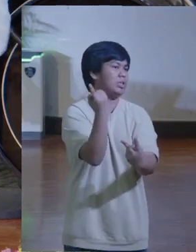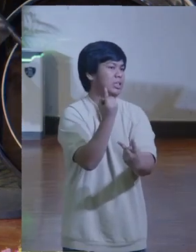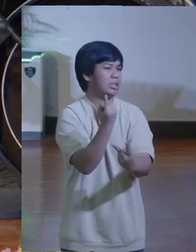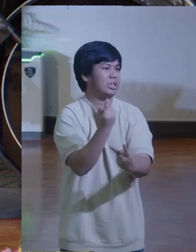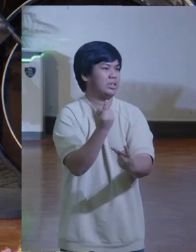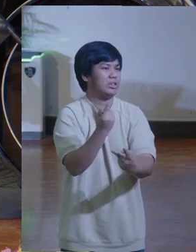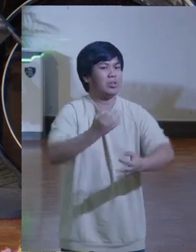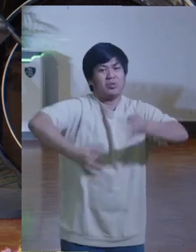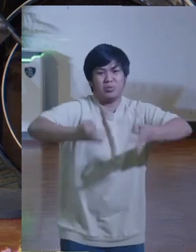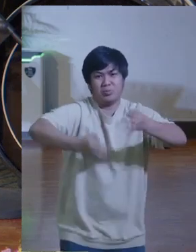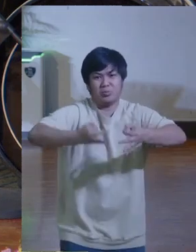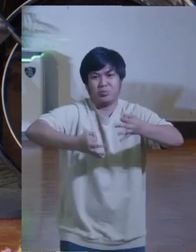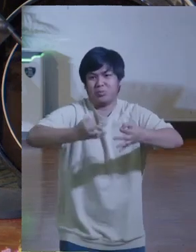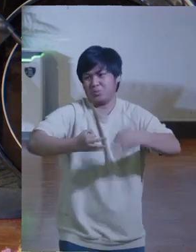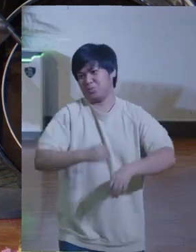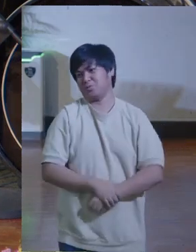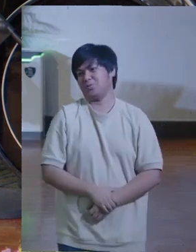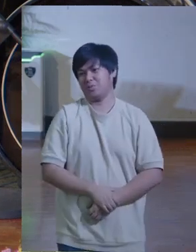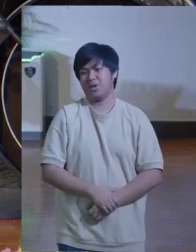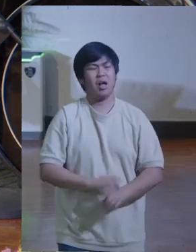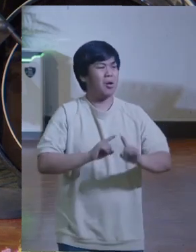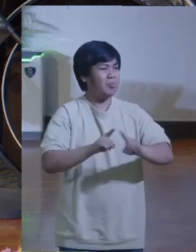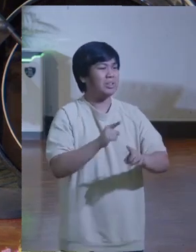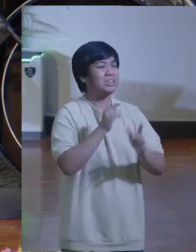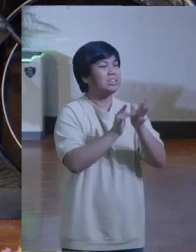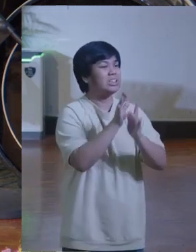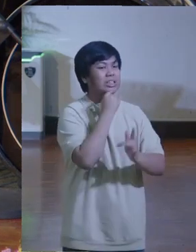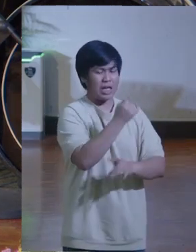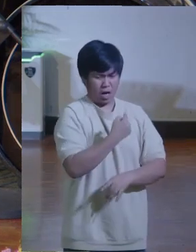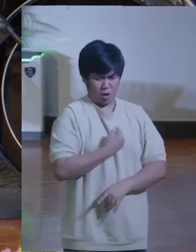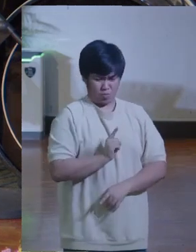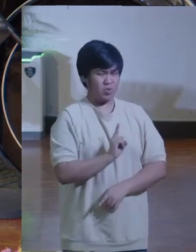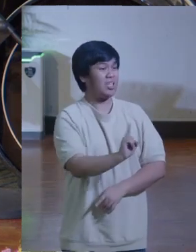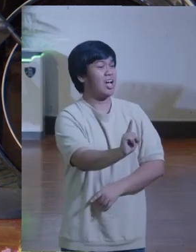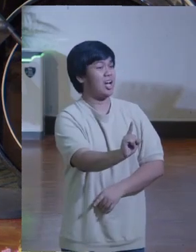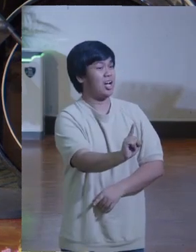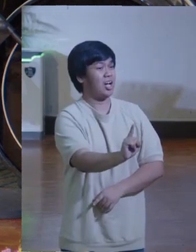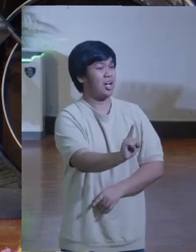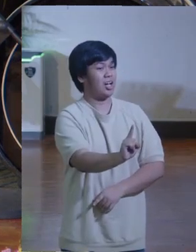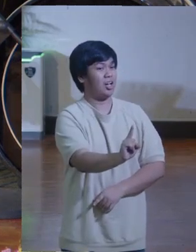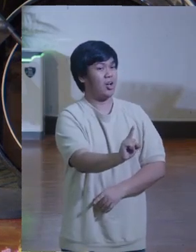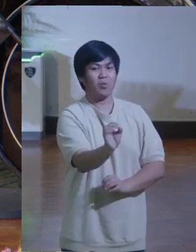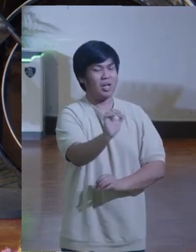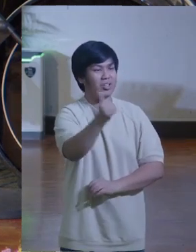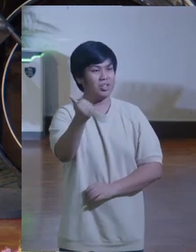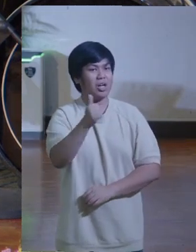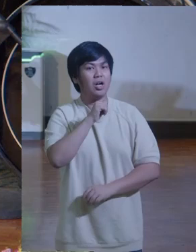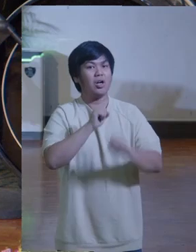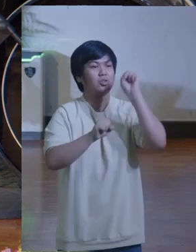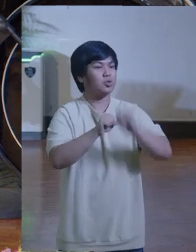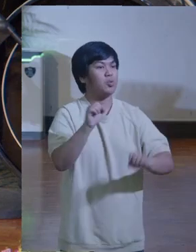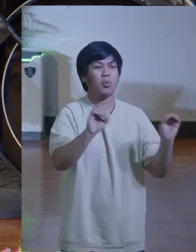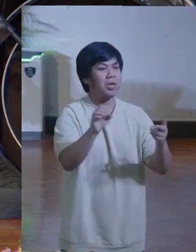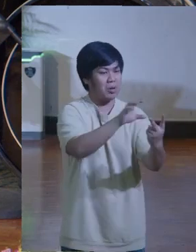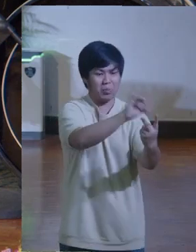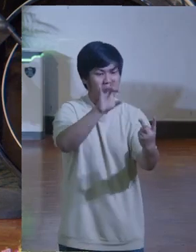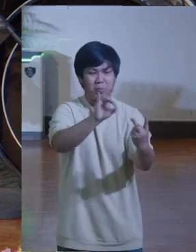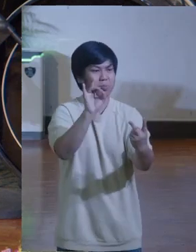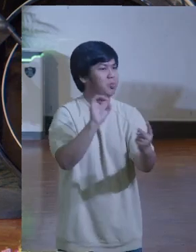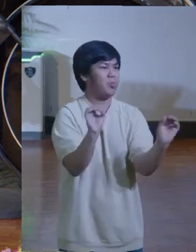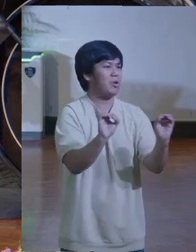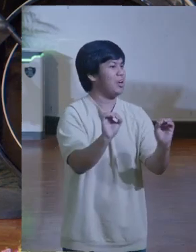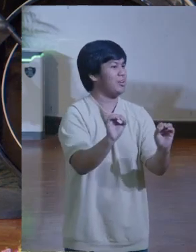katotohanan ay restricted. Ito lang ang totoo. At sabi ng Panginoon, siya lang